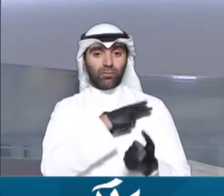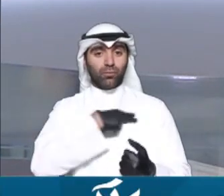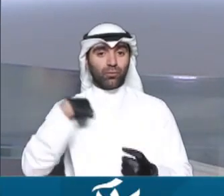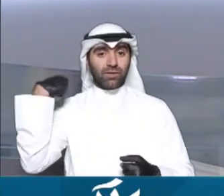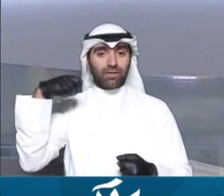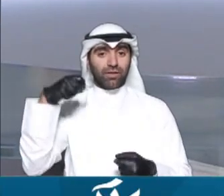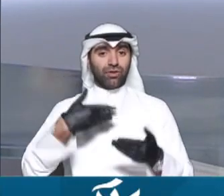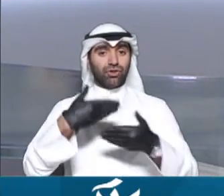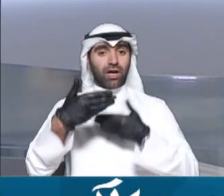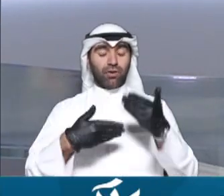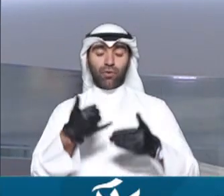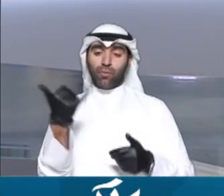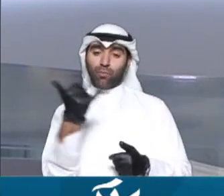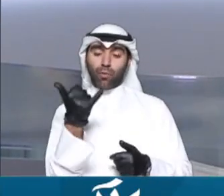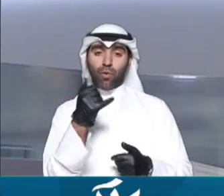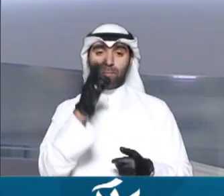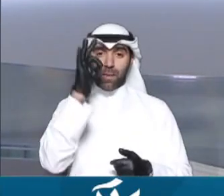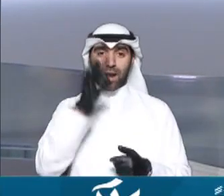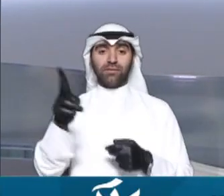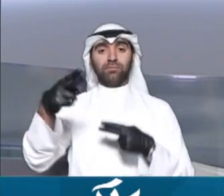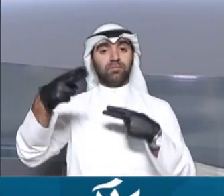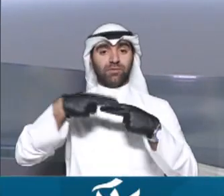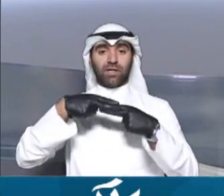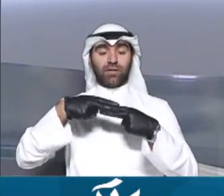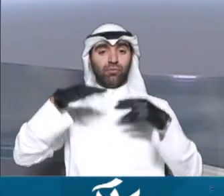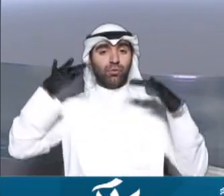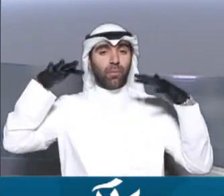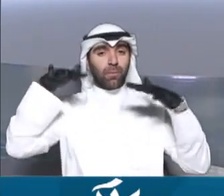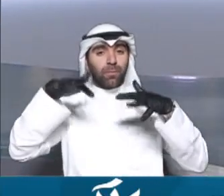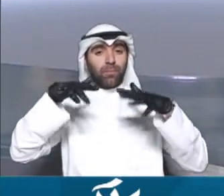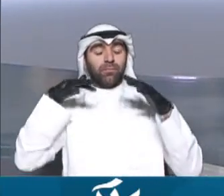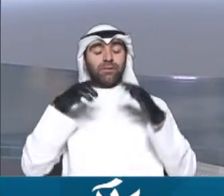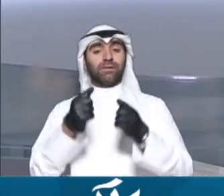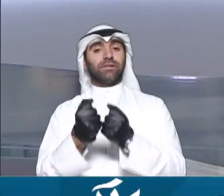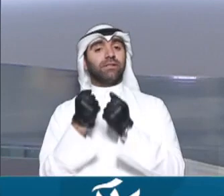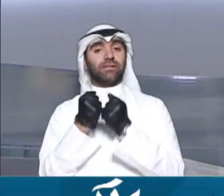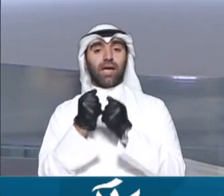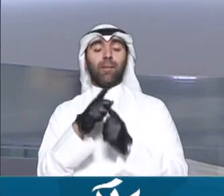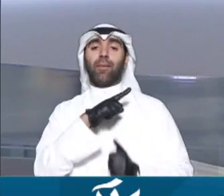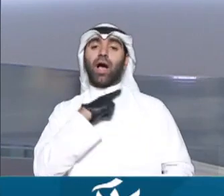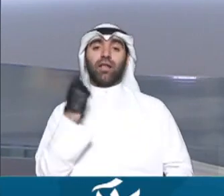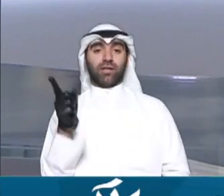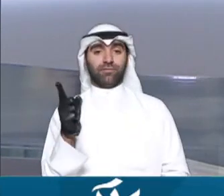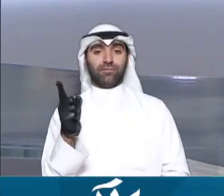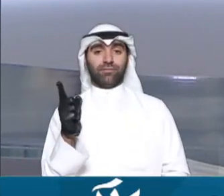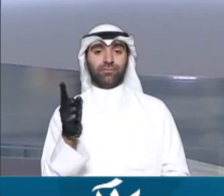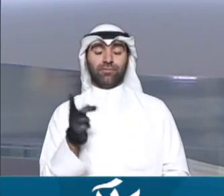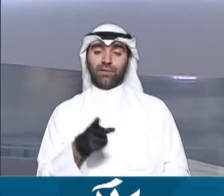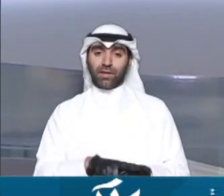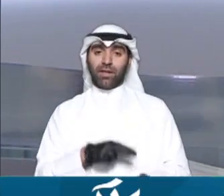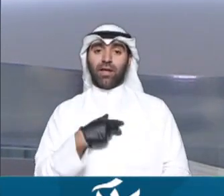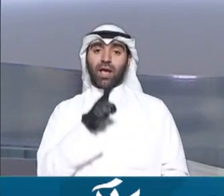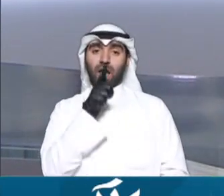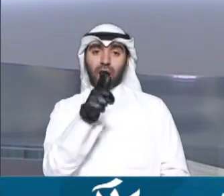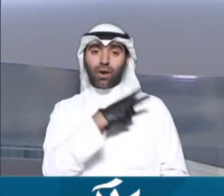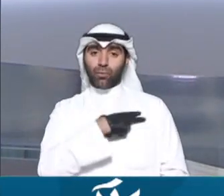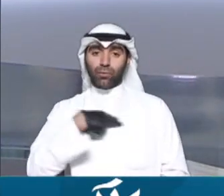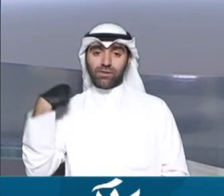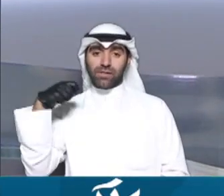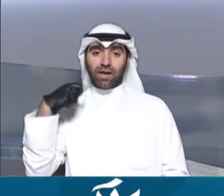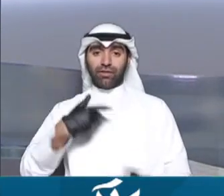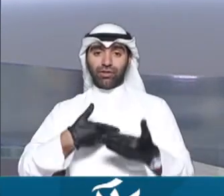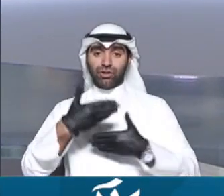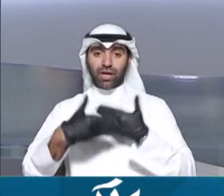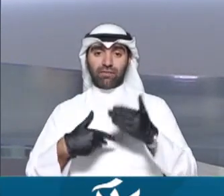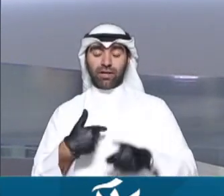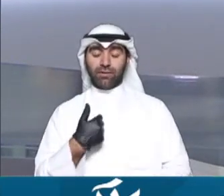فيروس كورونا. أكدت الوزارة أيضا أن القرار سيساهم في توفير أنواع الخضروات والفواكه في